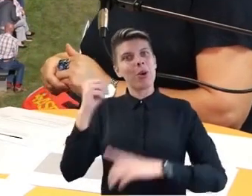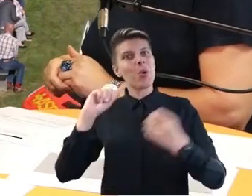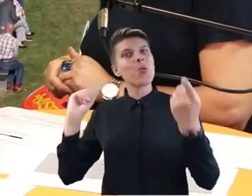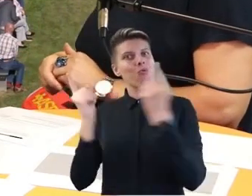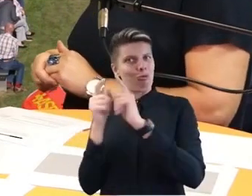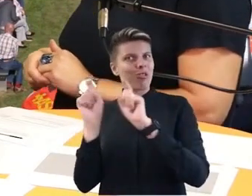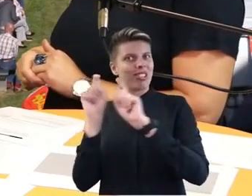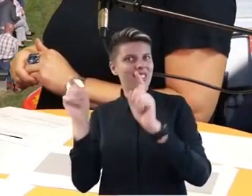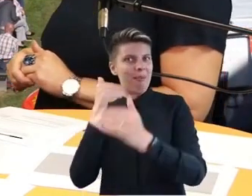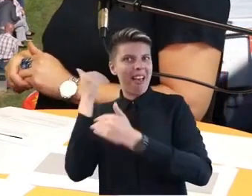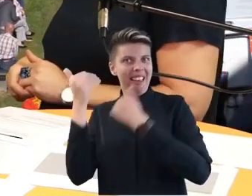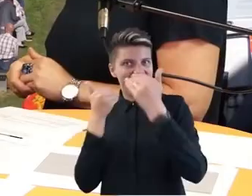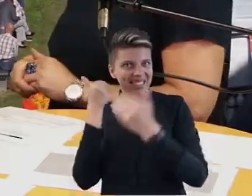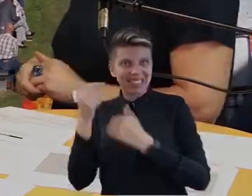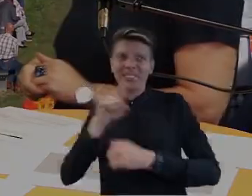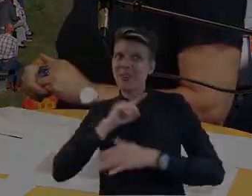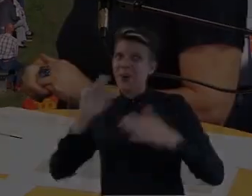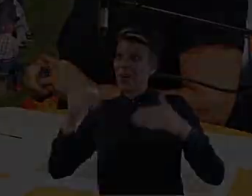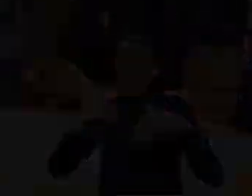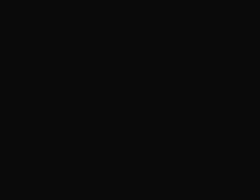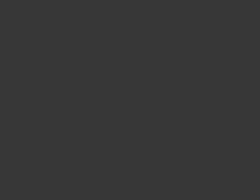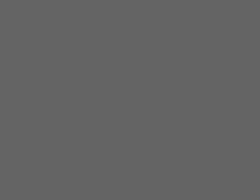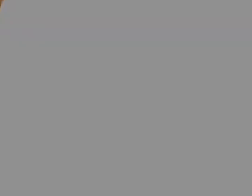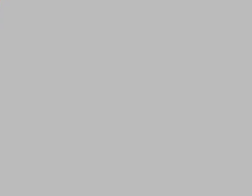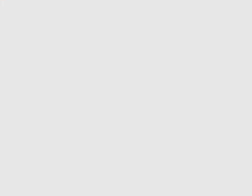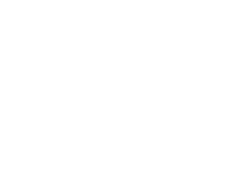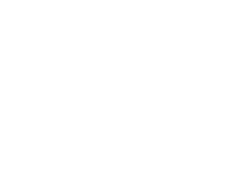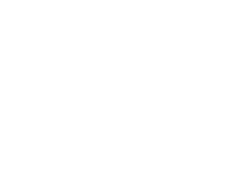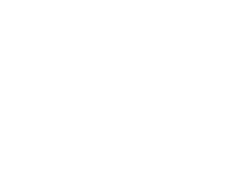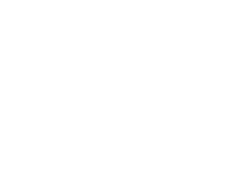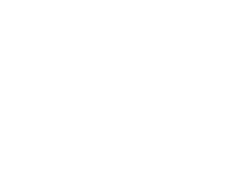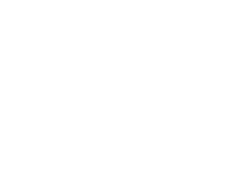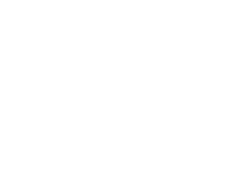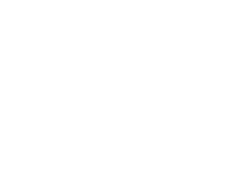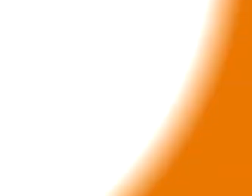thema hat mich sehr gefreut dass sie da war